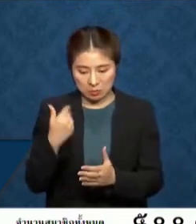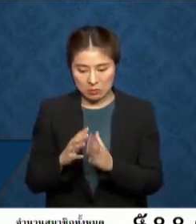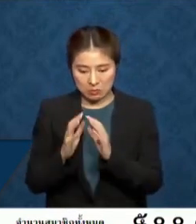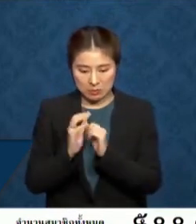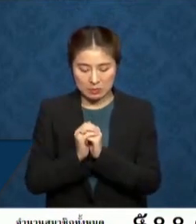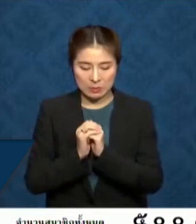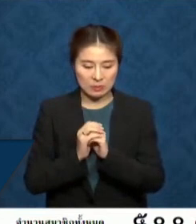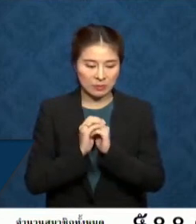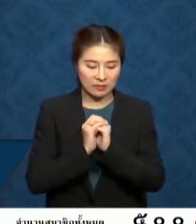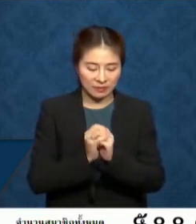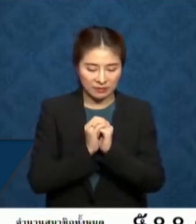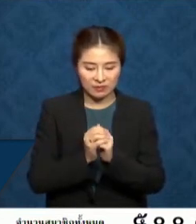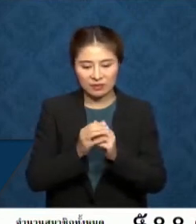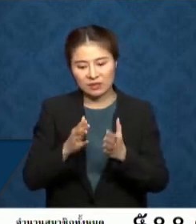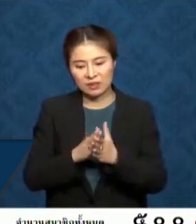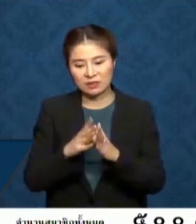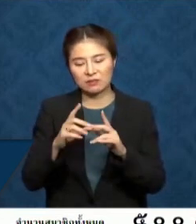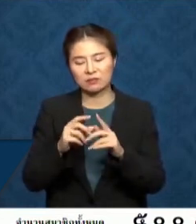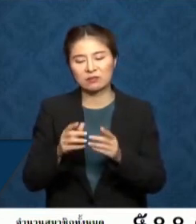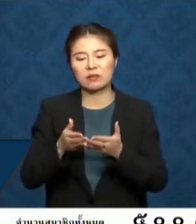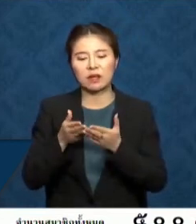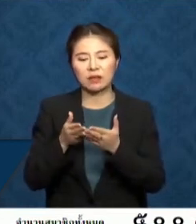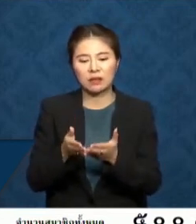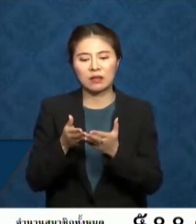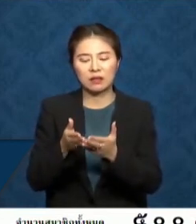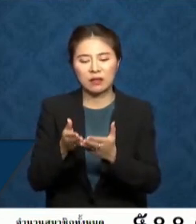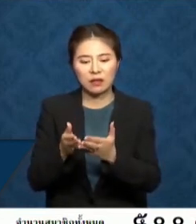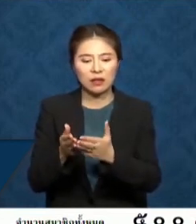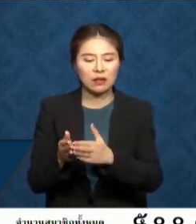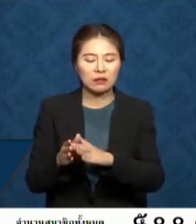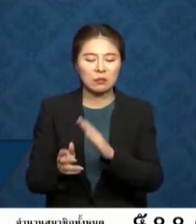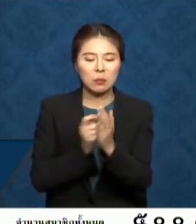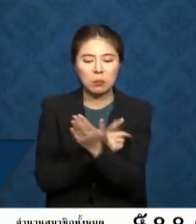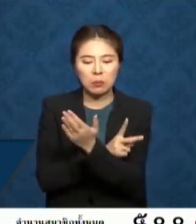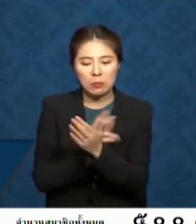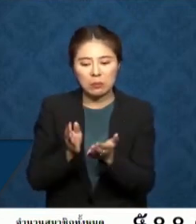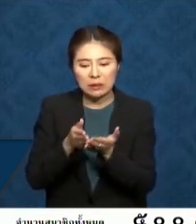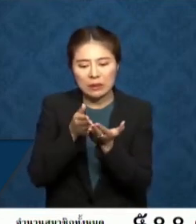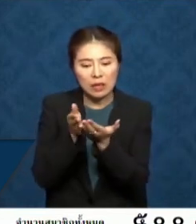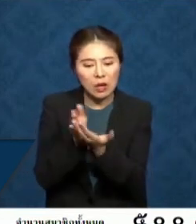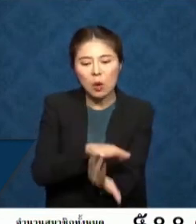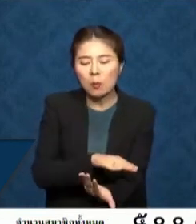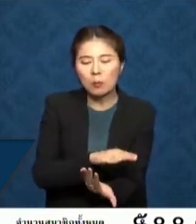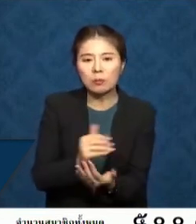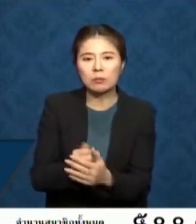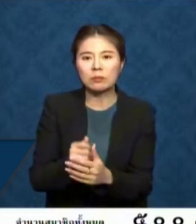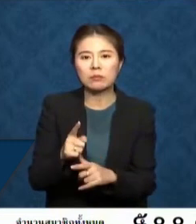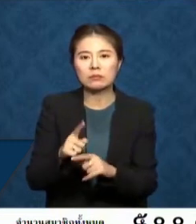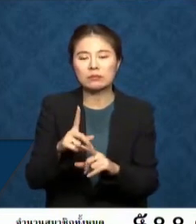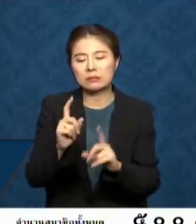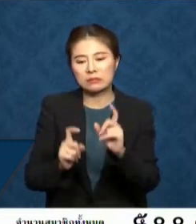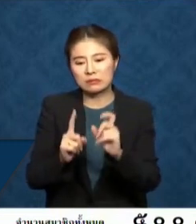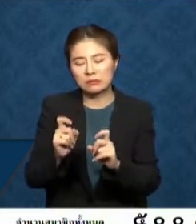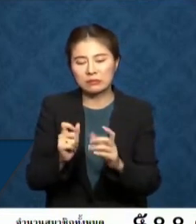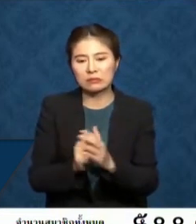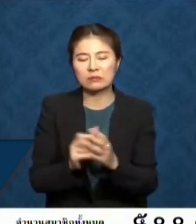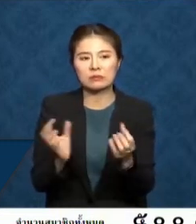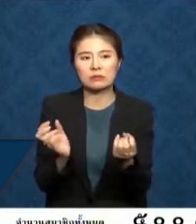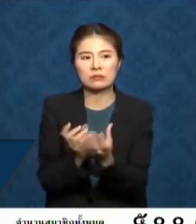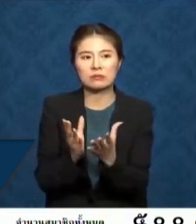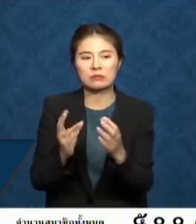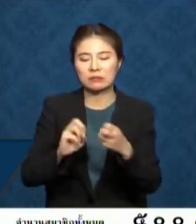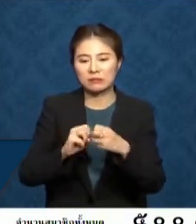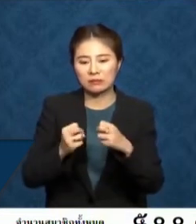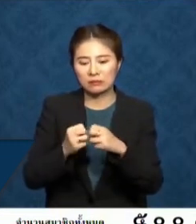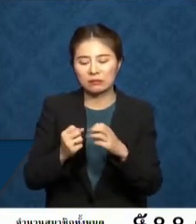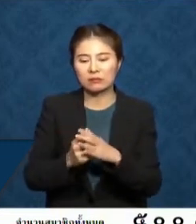บกลางอยู่50ล้านหมดก็หมดครับความปลอดภัยในแหล่งท่องเที่ยวต่างๆครับตั้งงบประมาณกันมาครับล่าสุดผมก็ไป